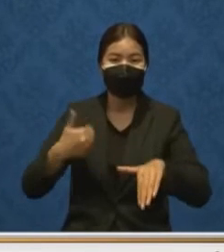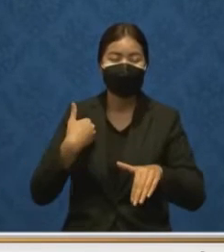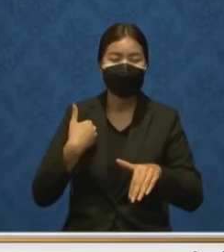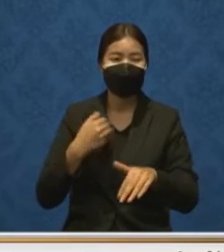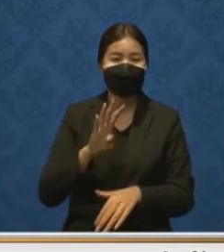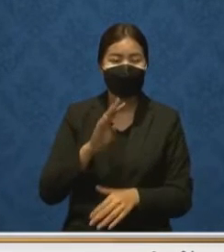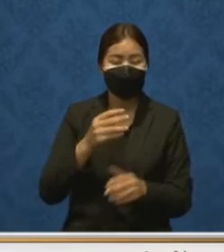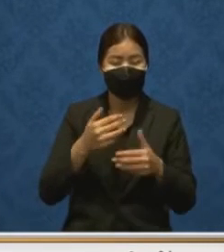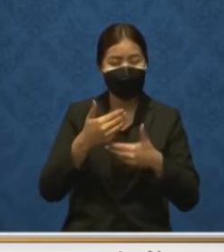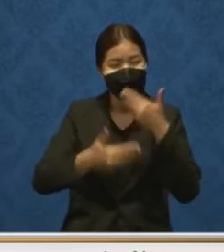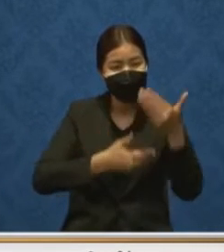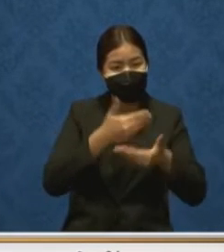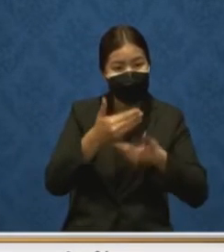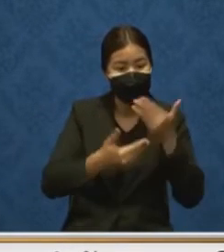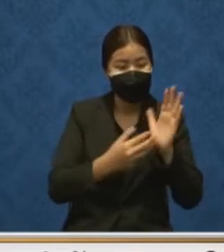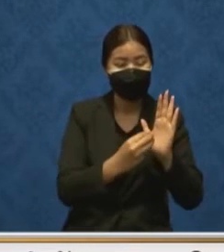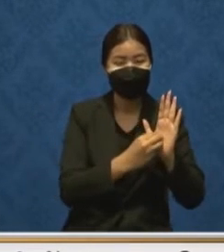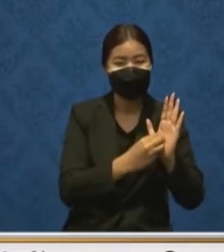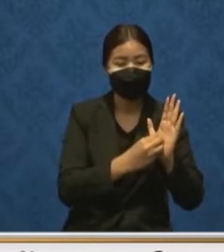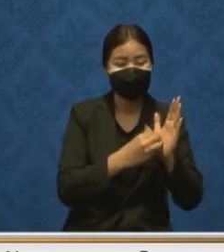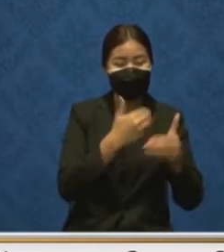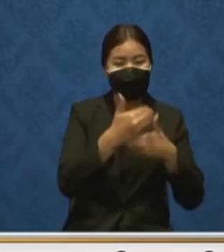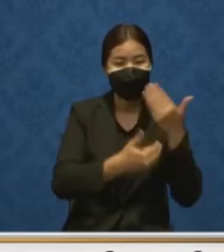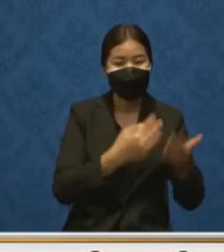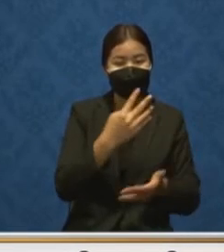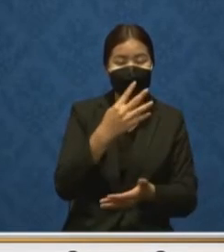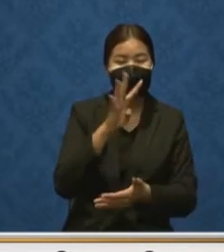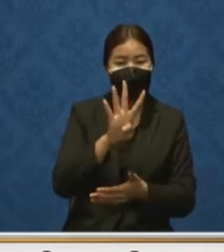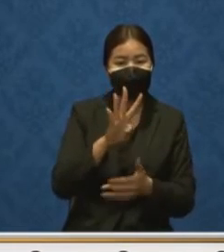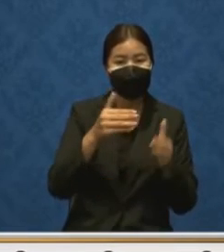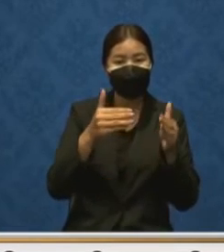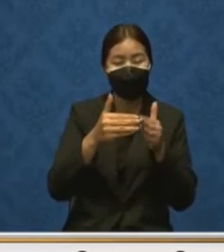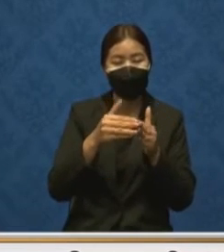ในกรงเทศหมานครอยู่จนวันนี้